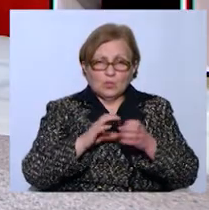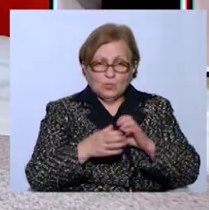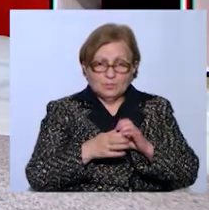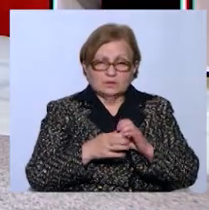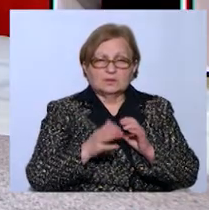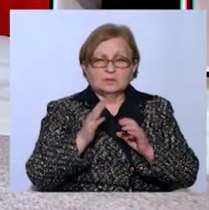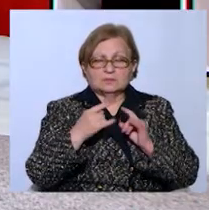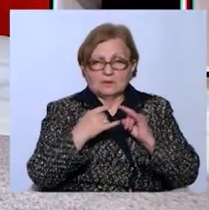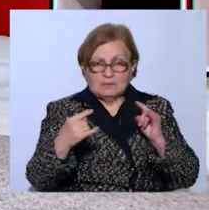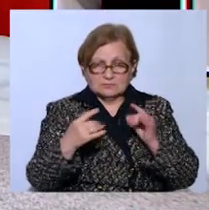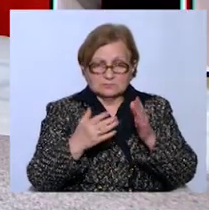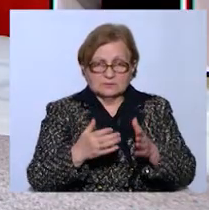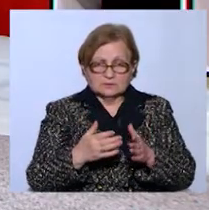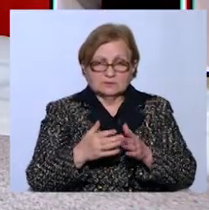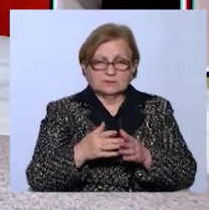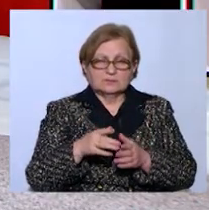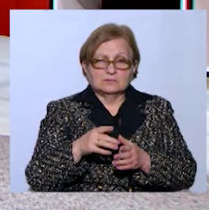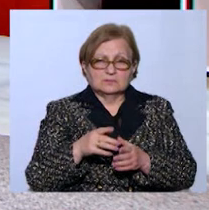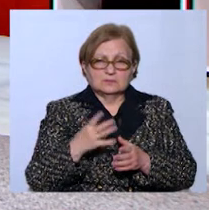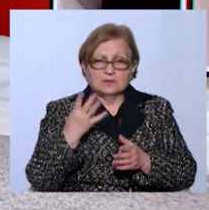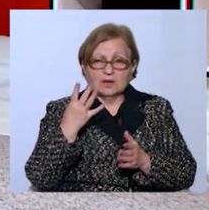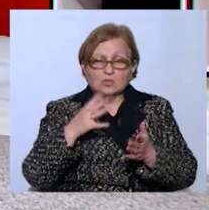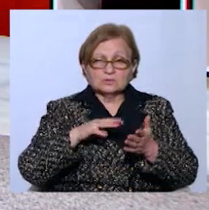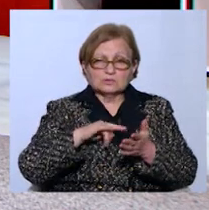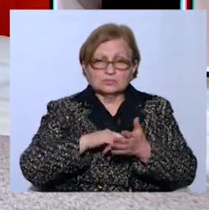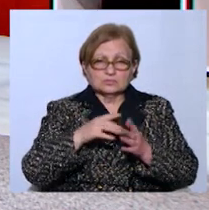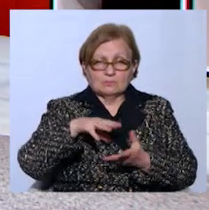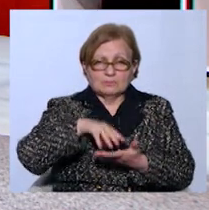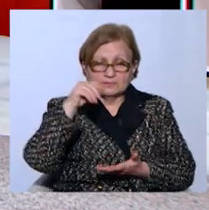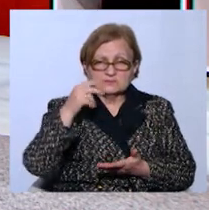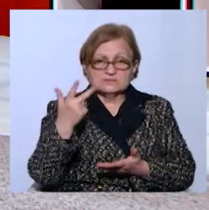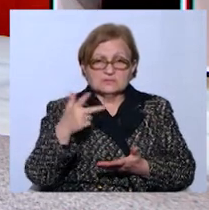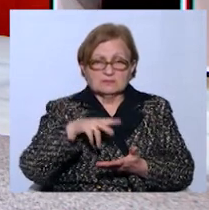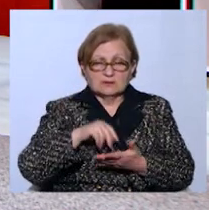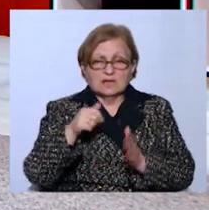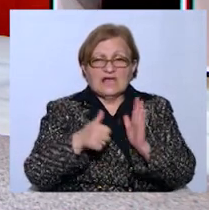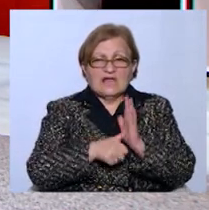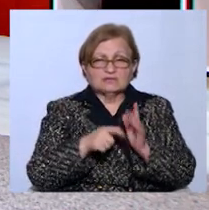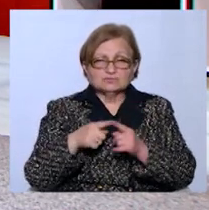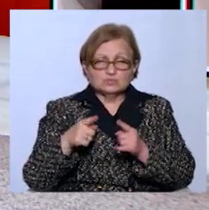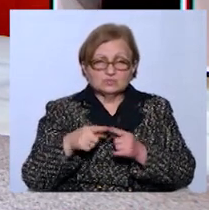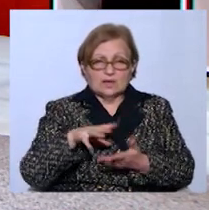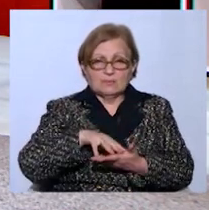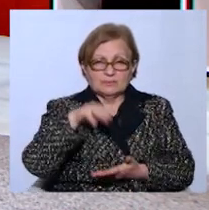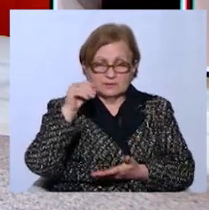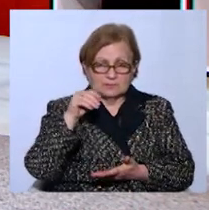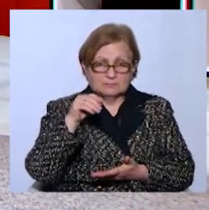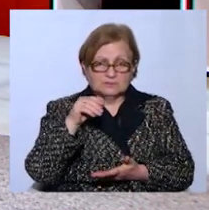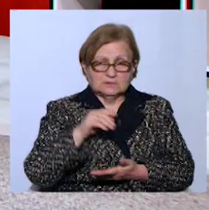მარტკუთხა პარალელეპიპედი, იქ იქნება ოთხკუთხა პირამიდა, იქ იქნება სამკუთხა პირამიდა, იქ იქნება ექვსკუთხა პირამიდა. აბა